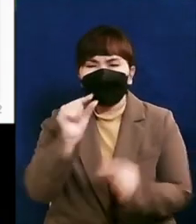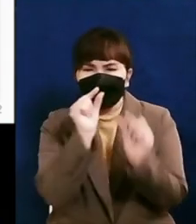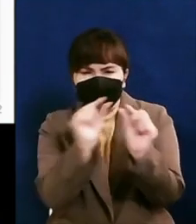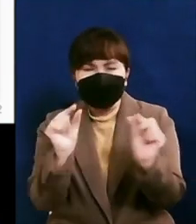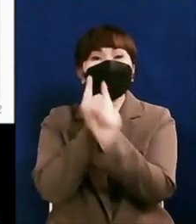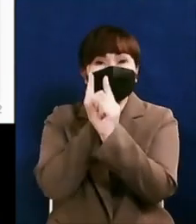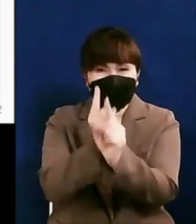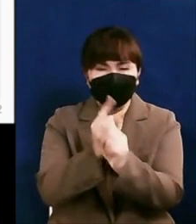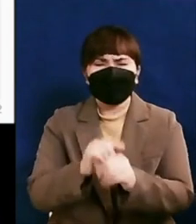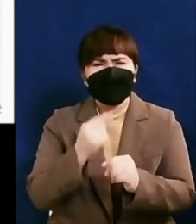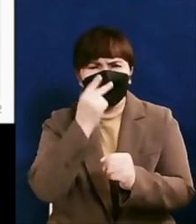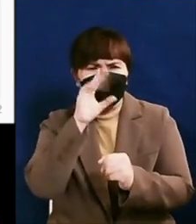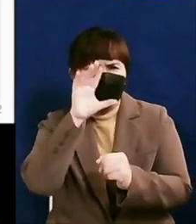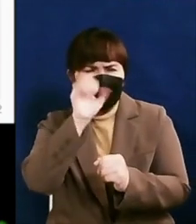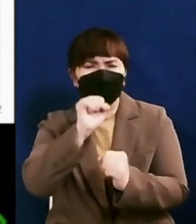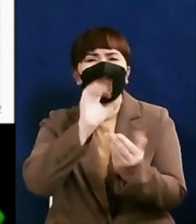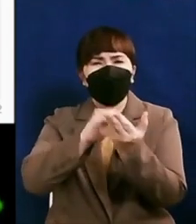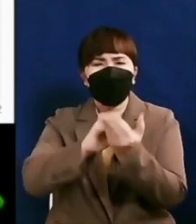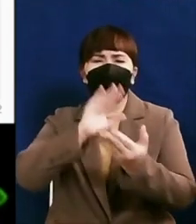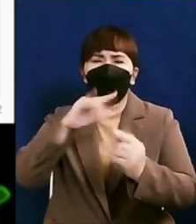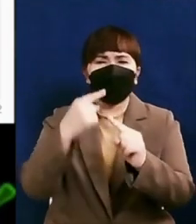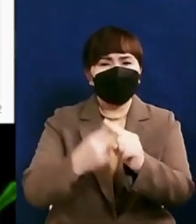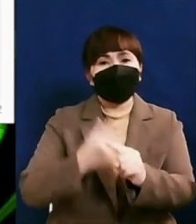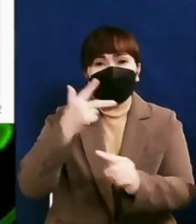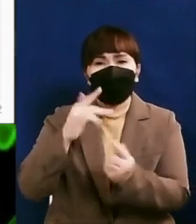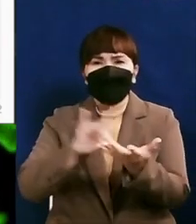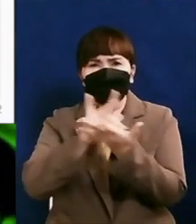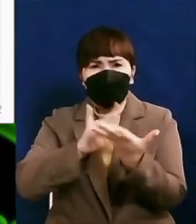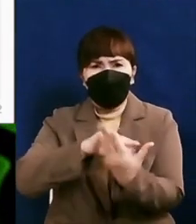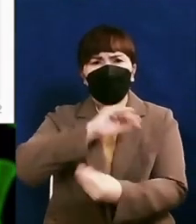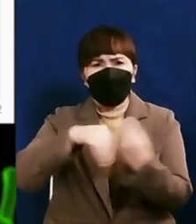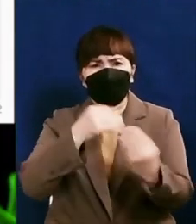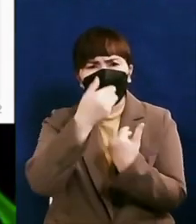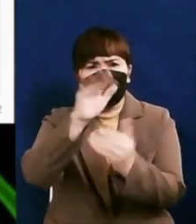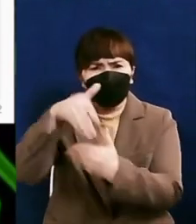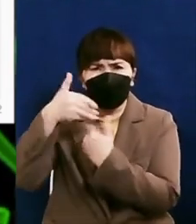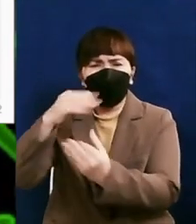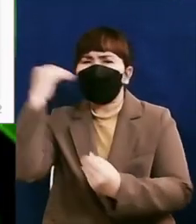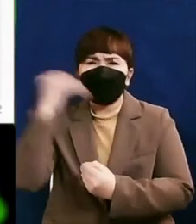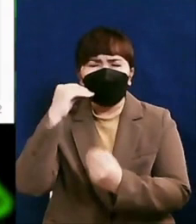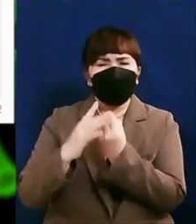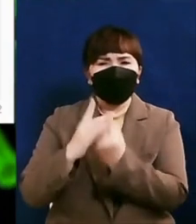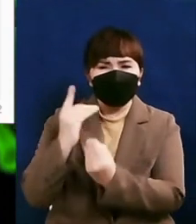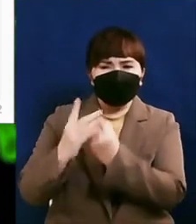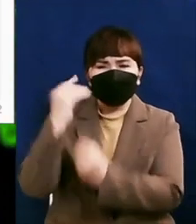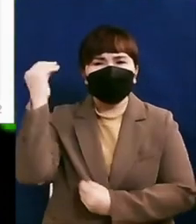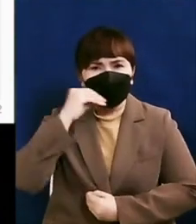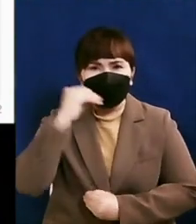าในช่วงเดือนมีนาเนี่ยนะครับมีการกระจายยาอยู่ตลอดเวลานะครับทุกสัปดาห์นะครับนะฮะว่